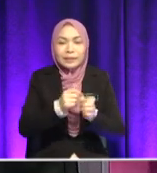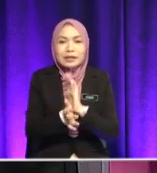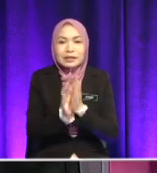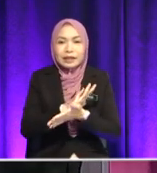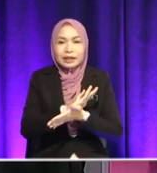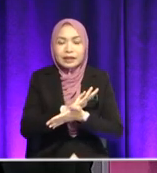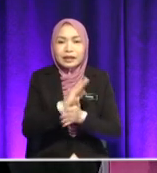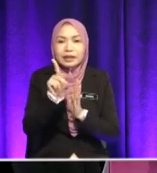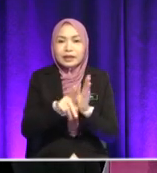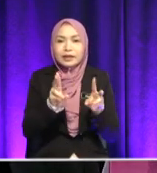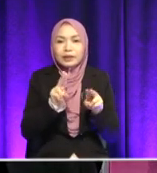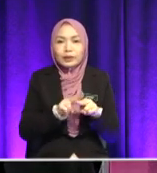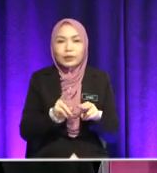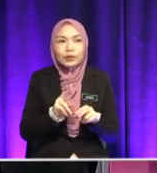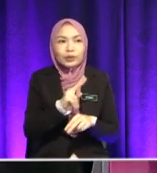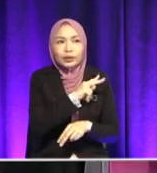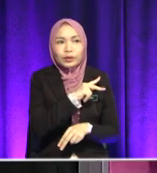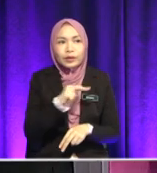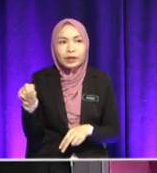nilai yang kedua